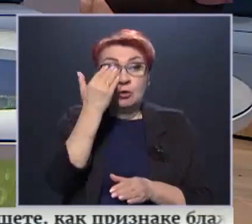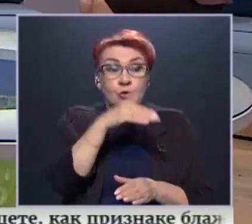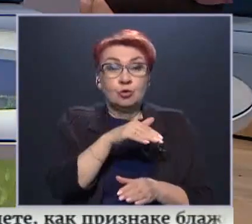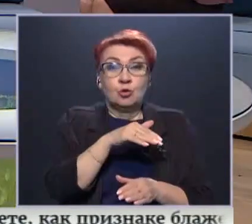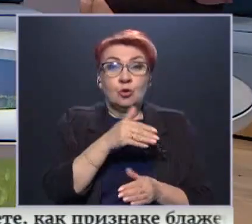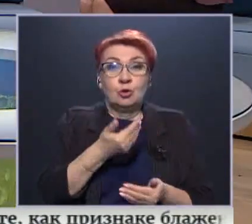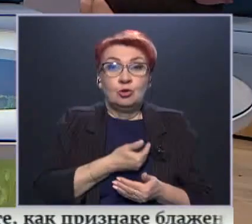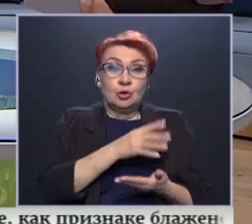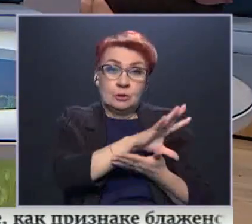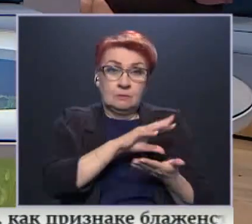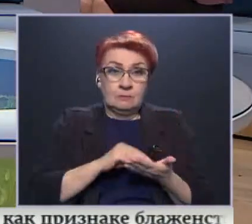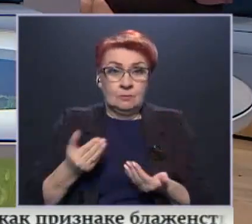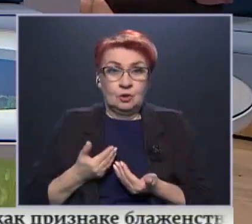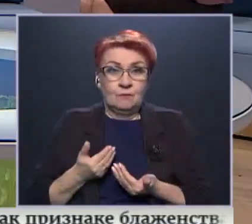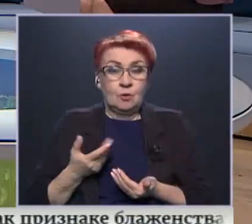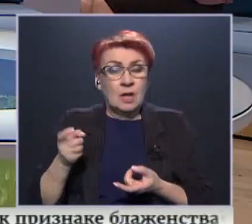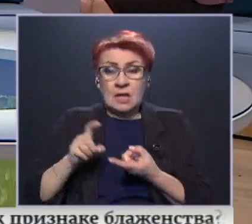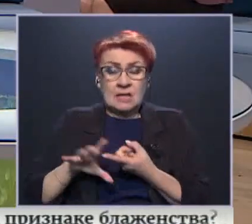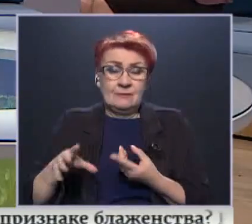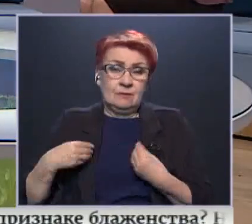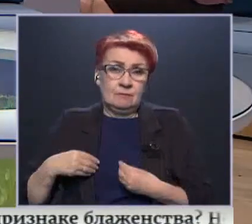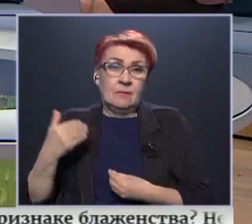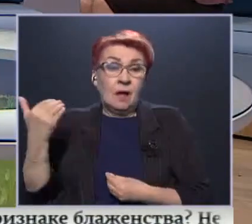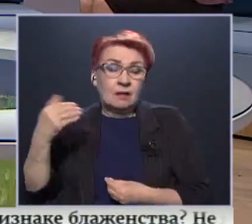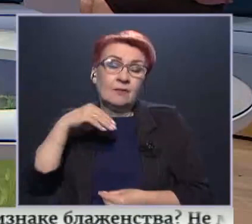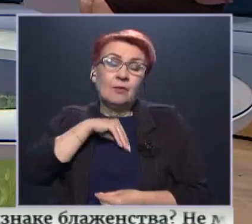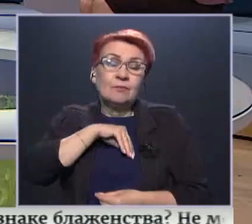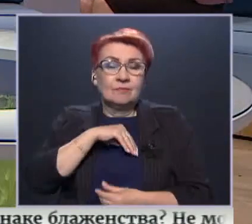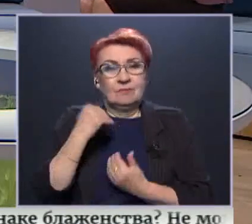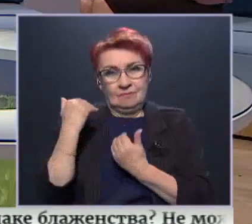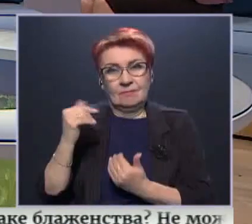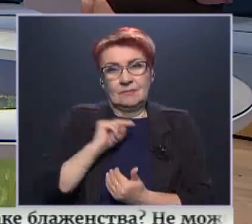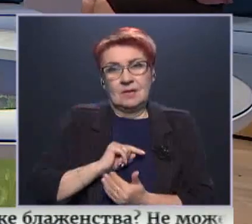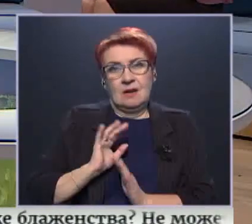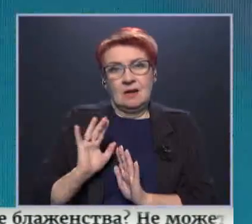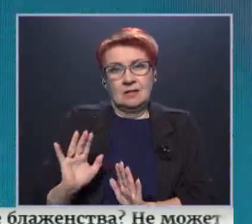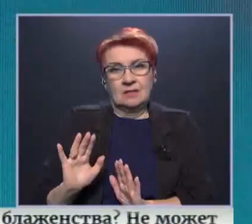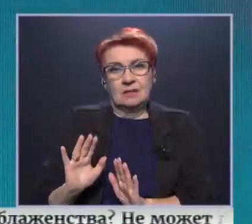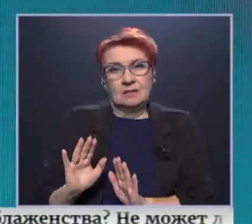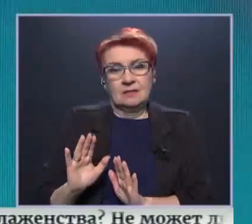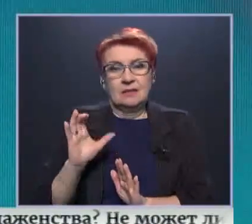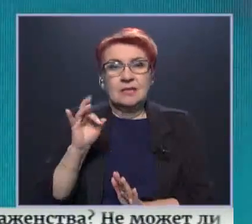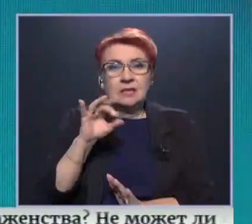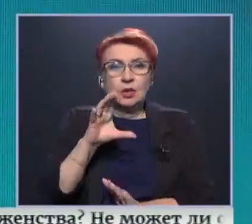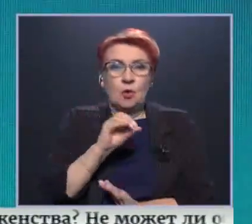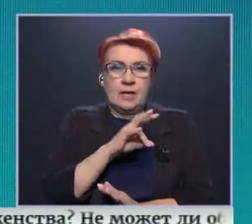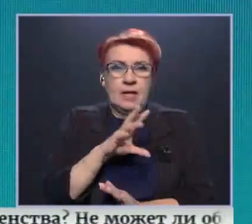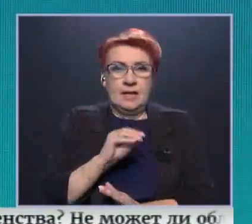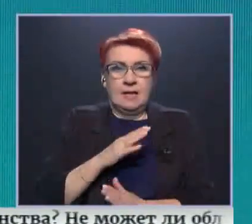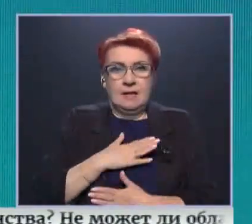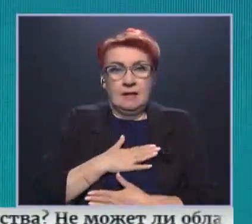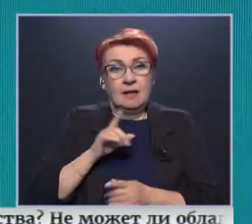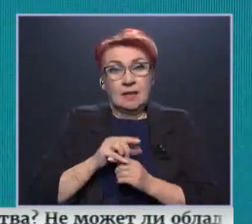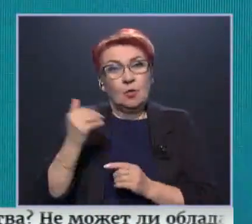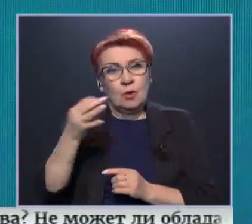не связано с тем, какие вещи он носит. Это просто его устроение, это его, так сказать, вот, ну, не знаю, его... такая вот, такой